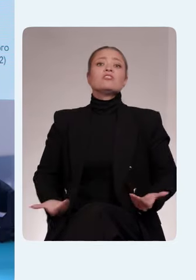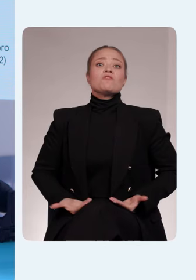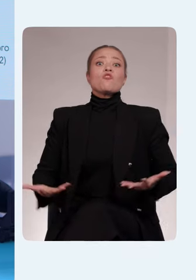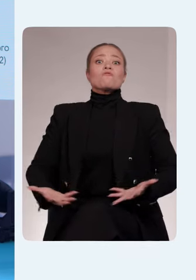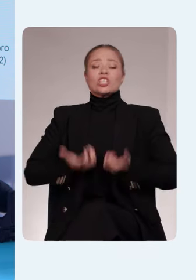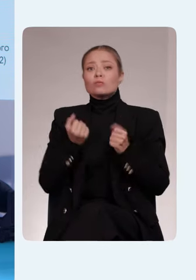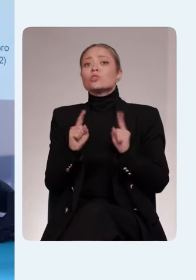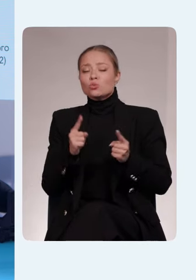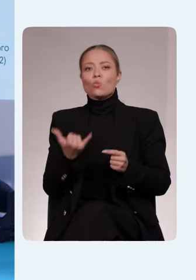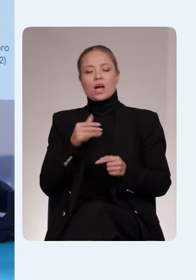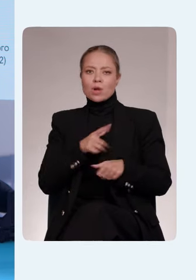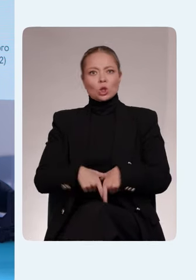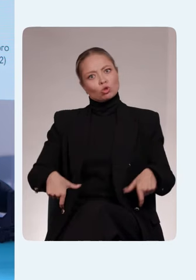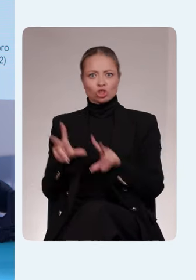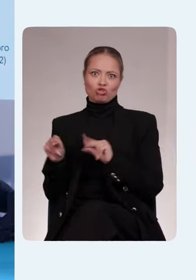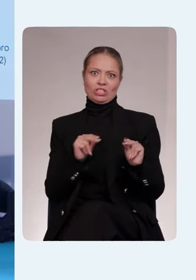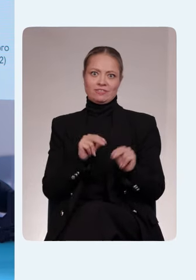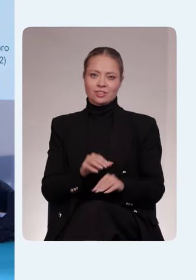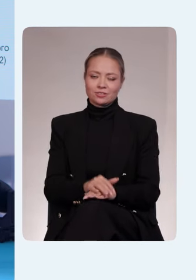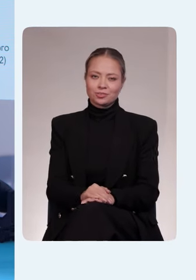потому что на мне были счастливые трусы.